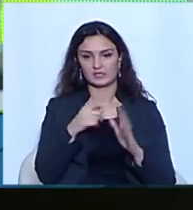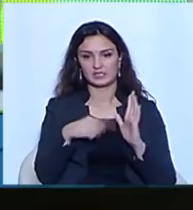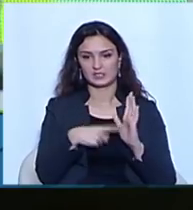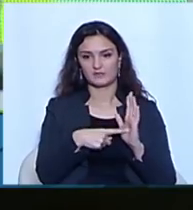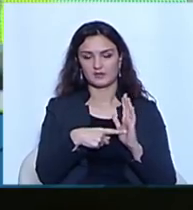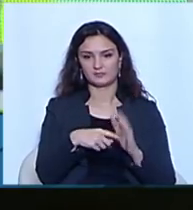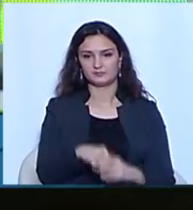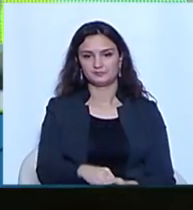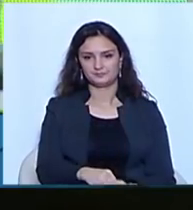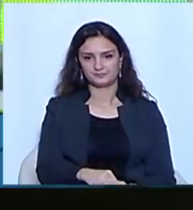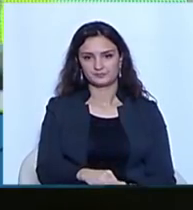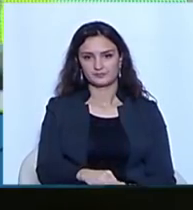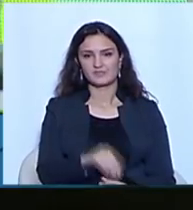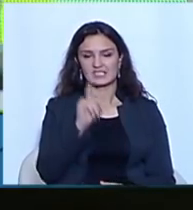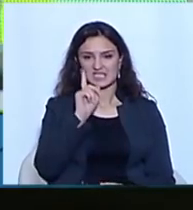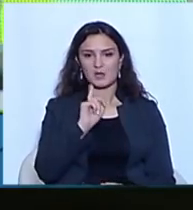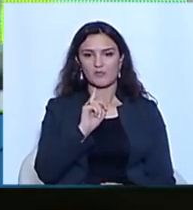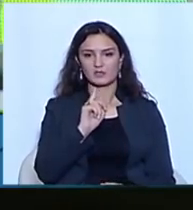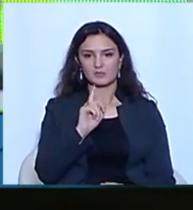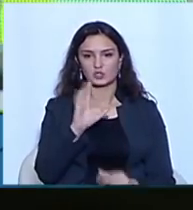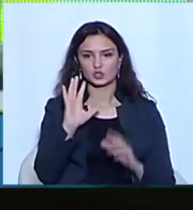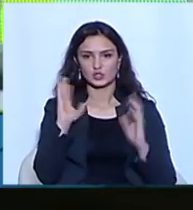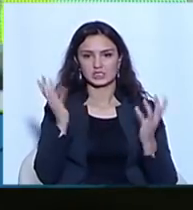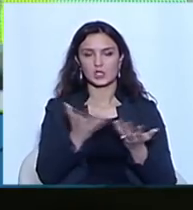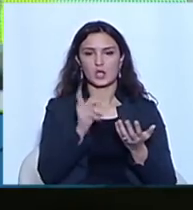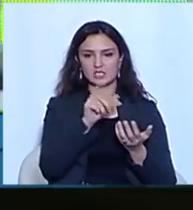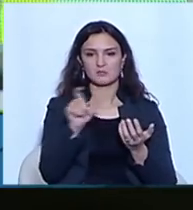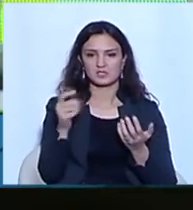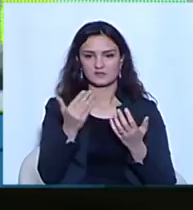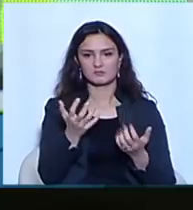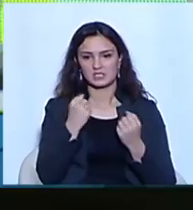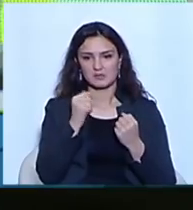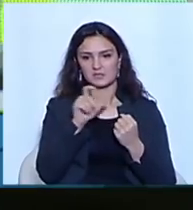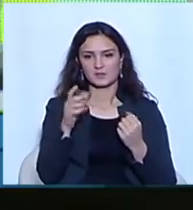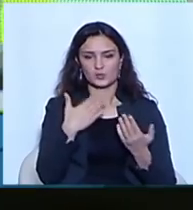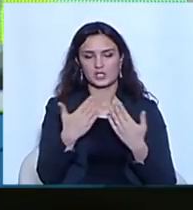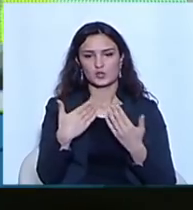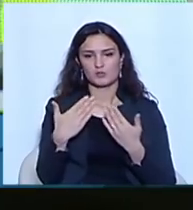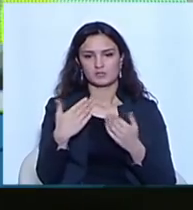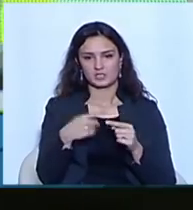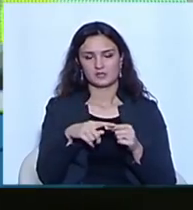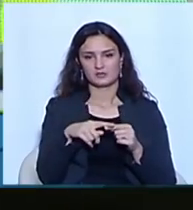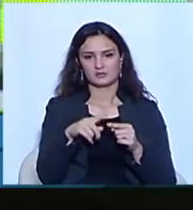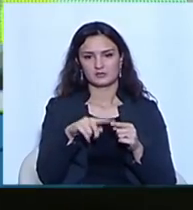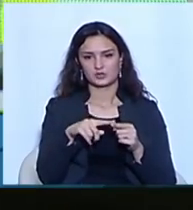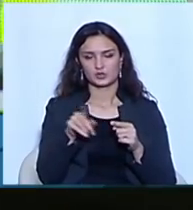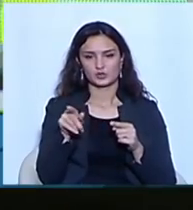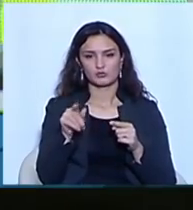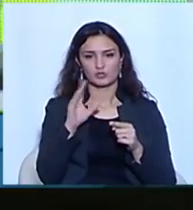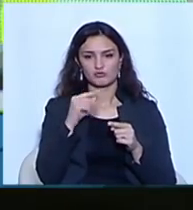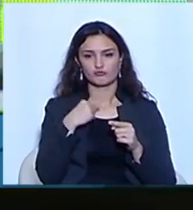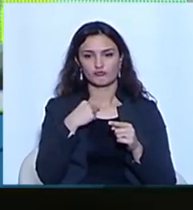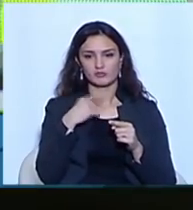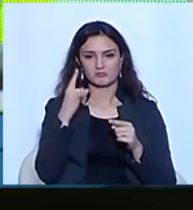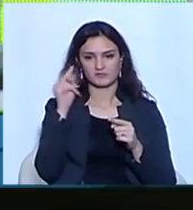კითხვა. სიამოვნება სოციალური არსებისთვის მიიღება ადამიანებთან ურთიერთობისგან, რომელსაც ჩვენ